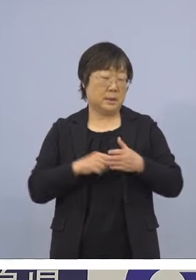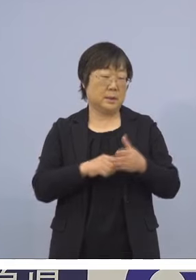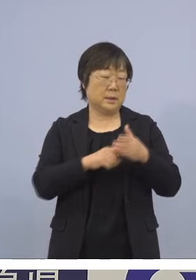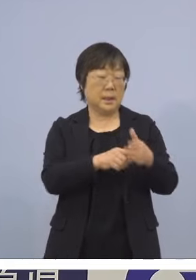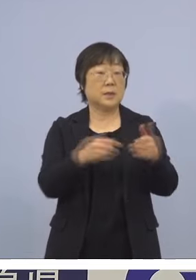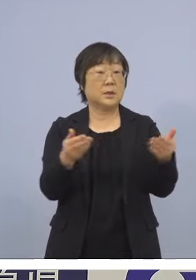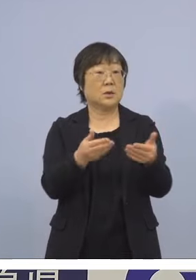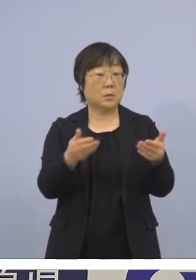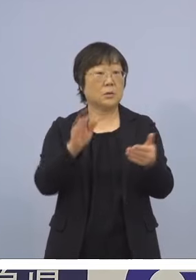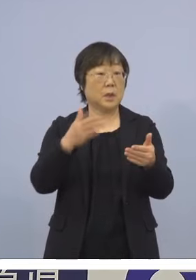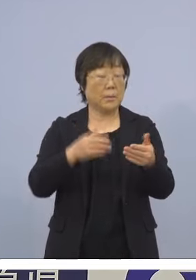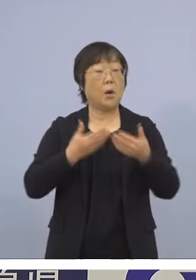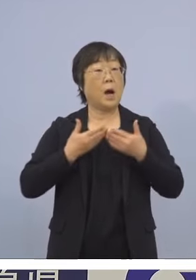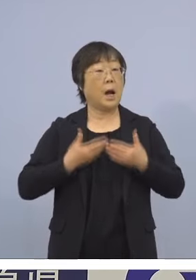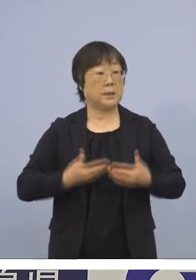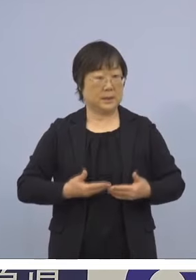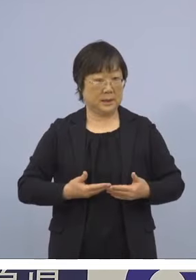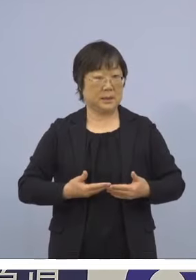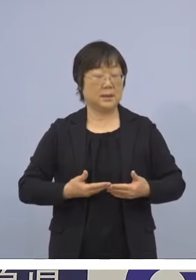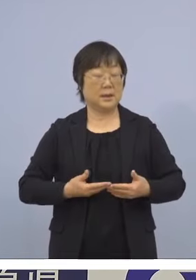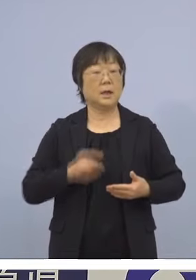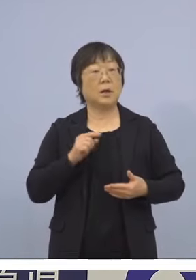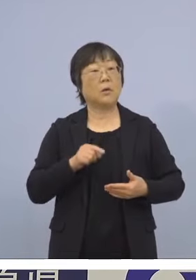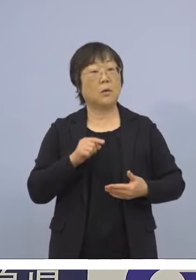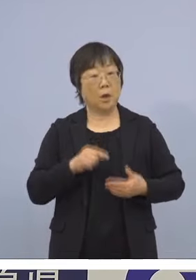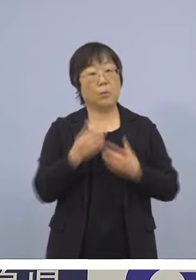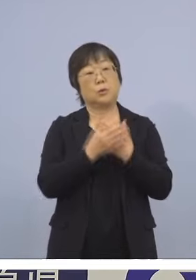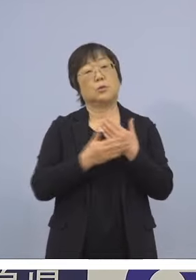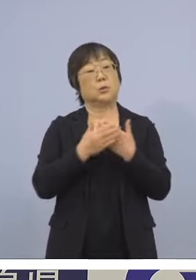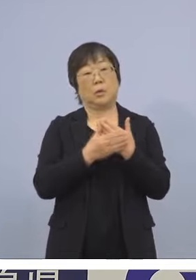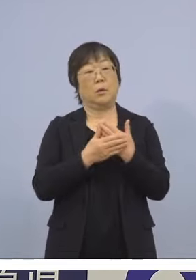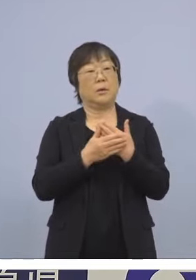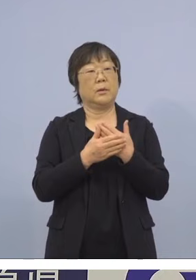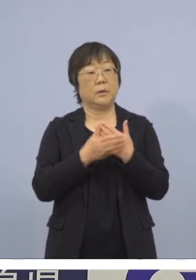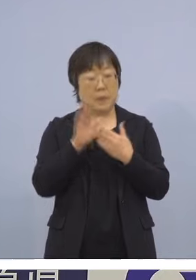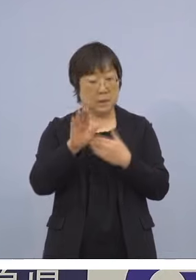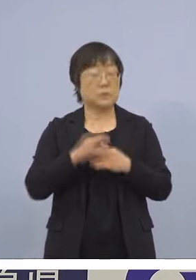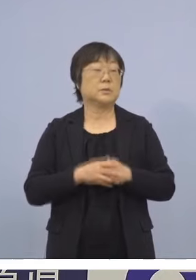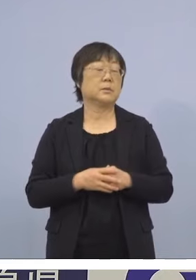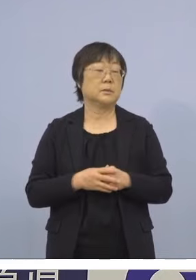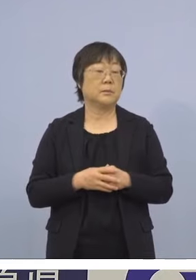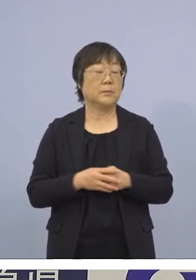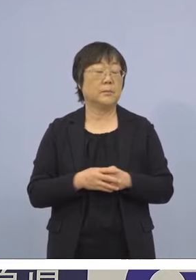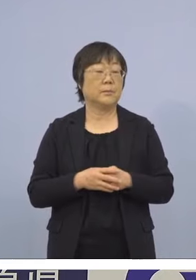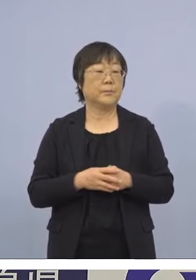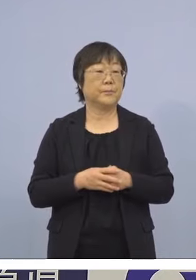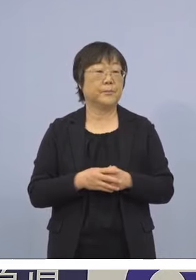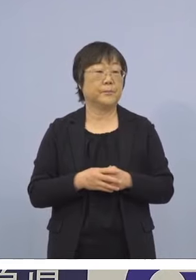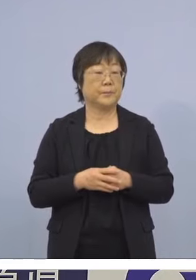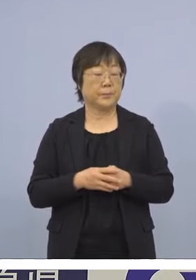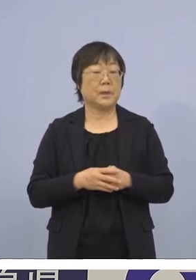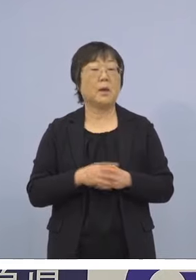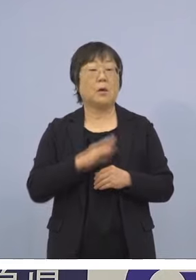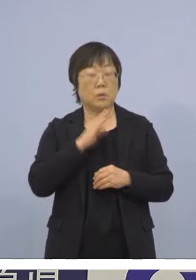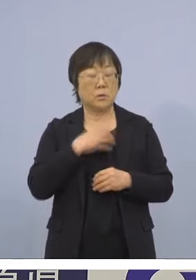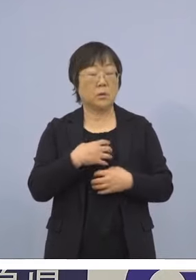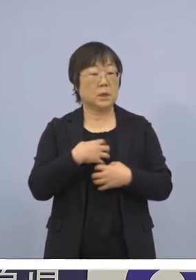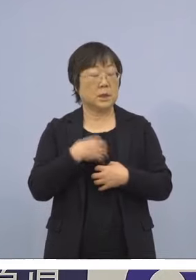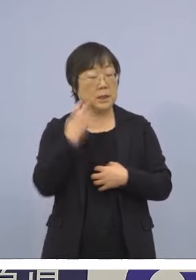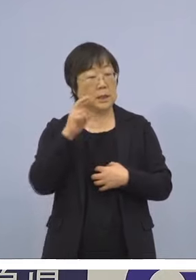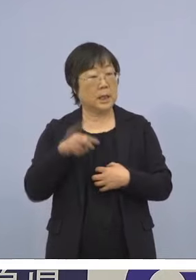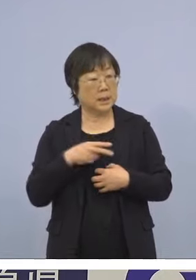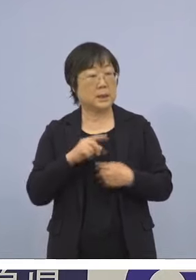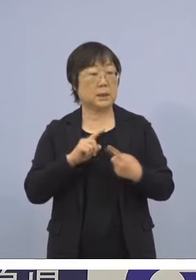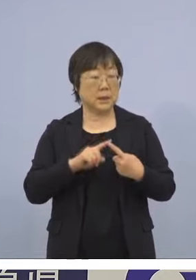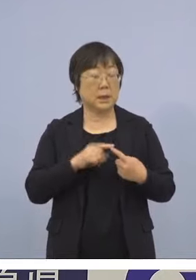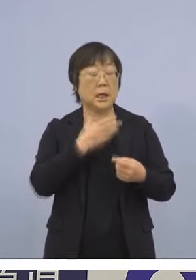が、いわゆる安心度、これも非常に重要でございましてですね、まあ、本当に危機管理、また医療、